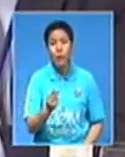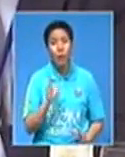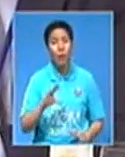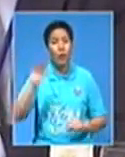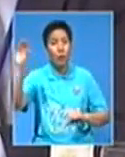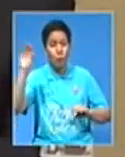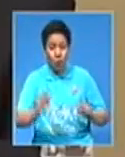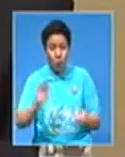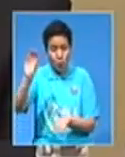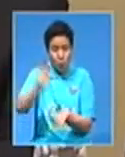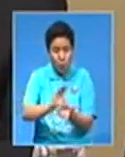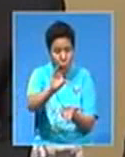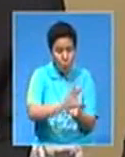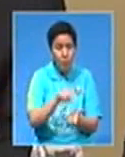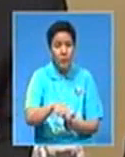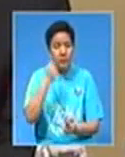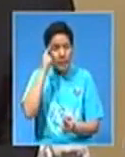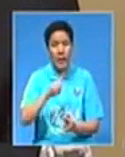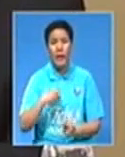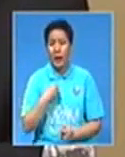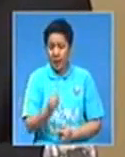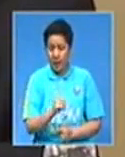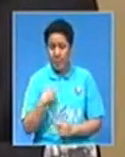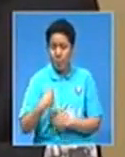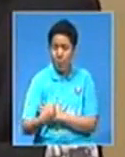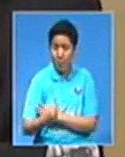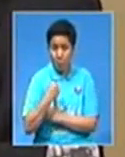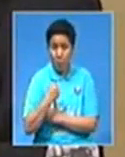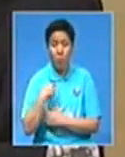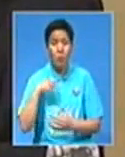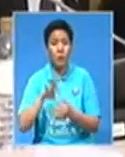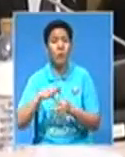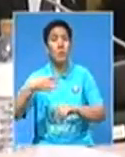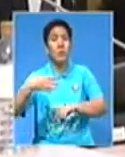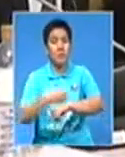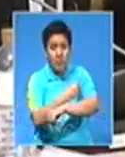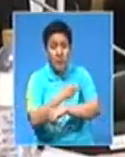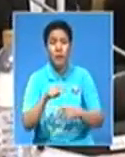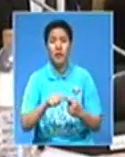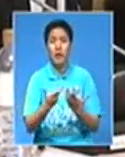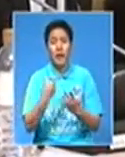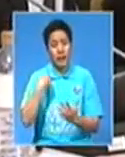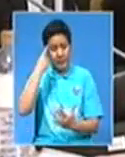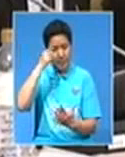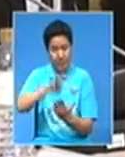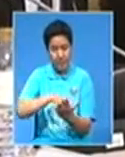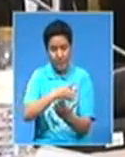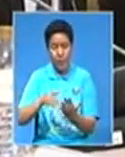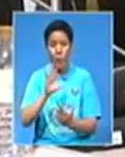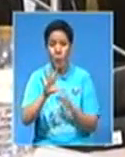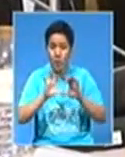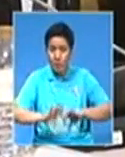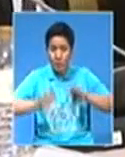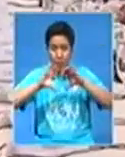นชาวต่างชาติที่เขาต้องการหลักๆก็คือความมั่นคงความมีเสถียรภาพทางด้านการเมืองและก็นโยบายของรัฐบาลในการ